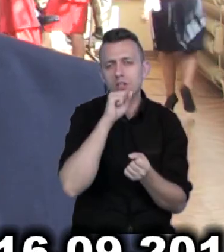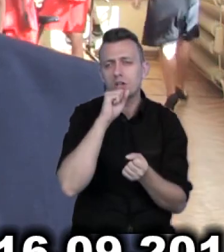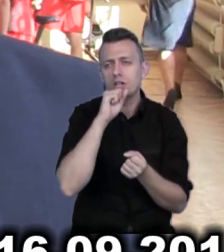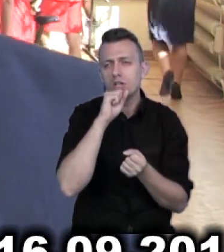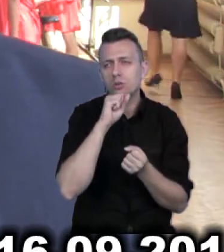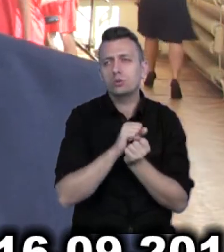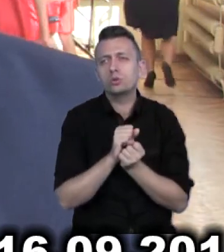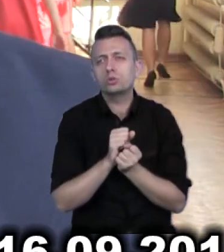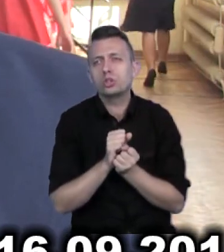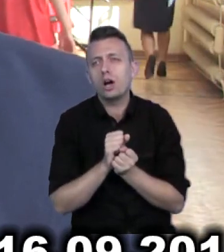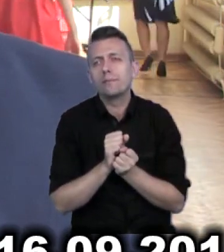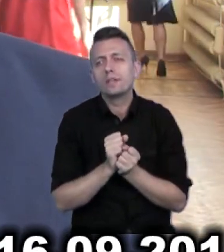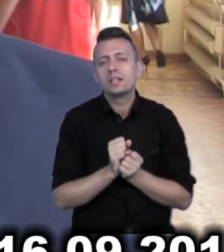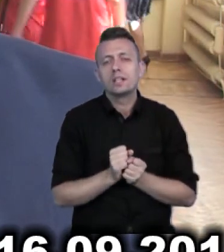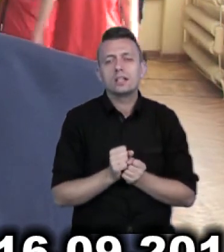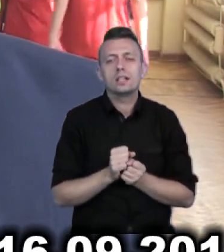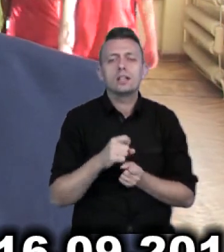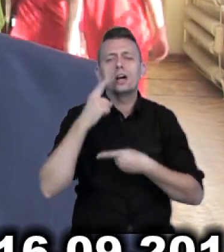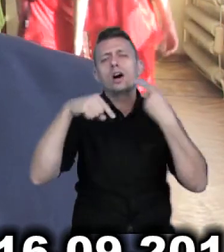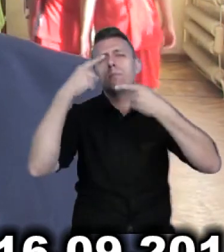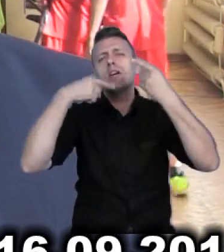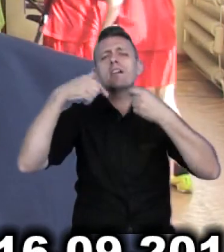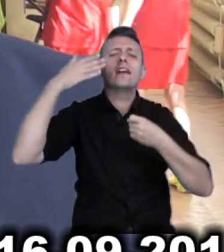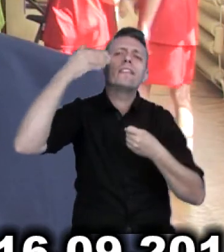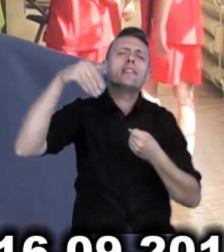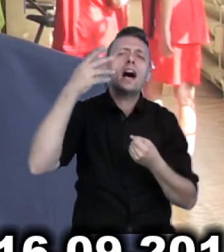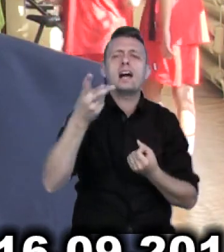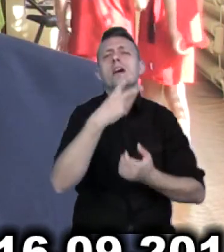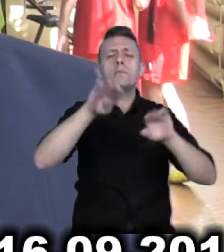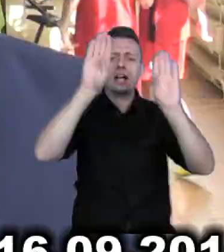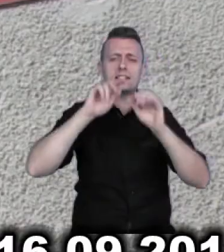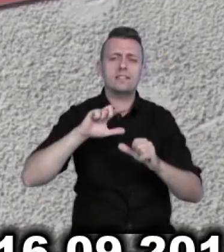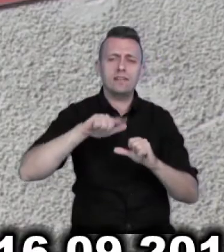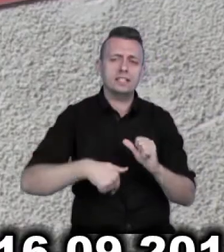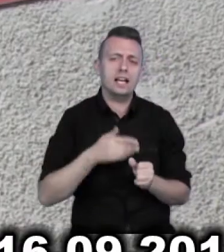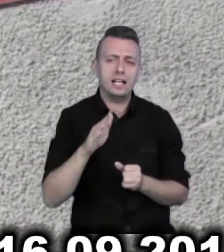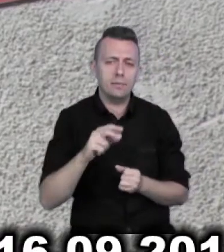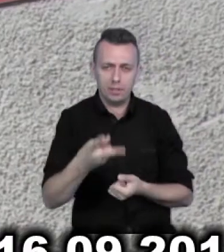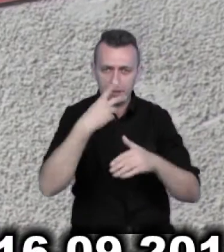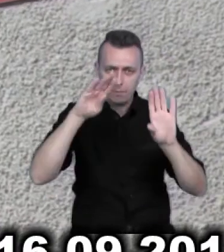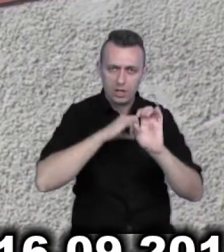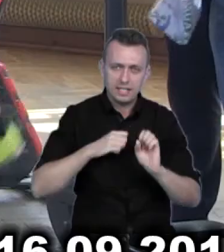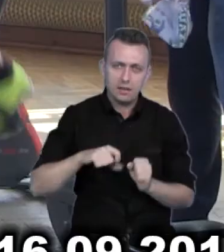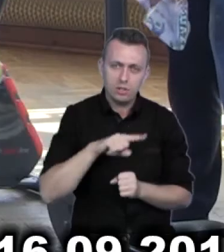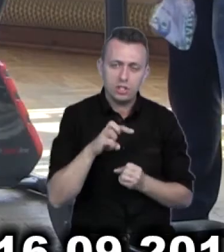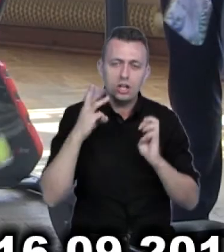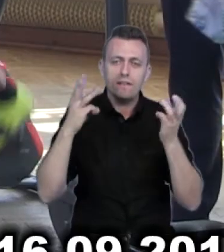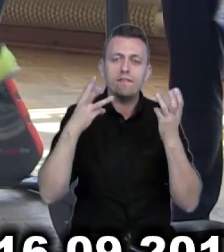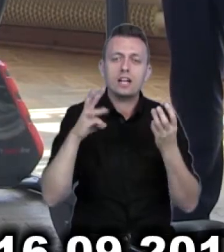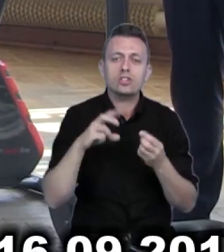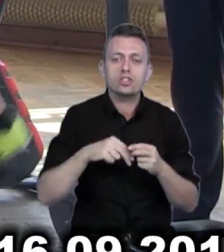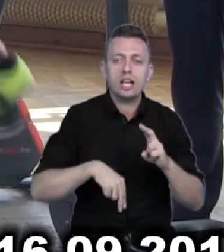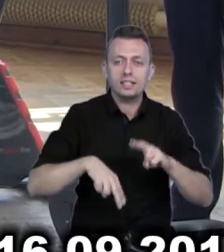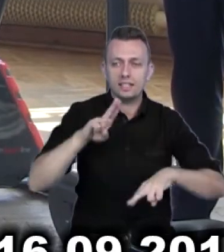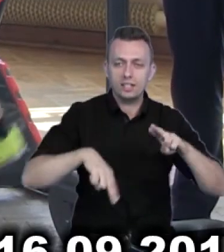się przerazało, to te warsztaty kulinarne, przyjazd takich znanych postaci, którzy rzeczywiście się zajmują żywieniem, udział i co